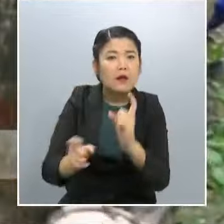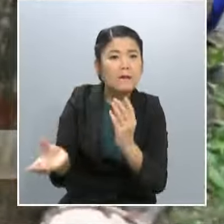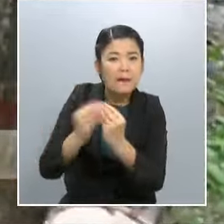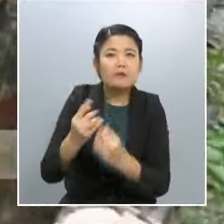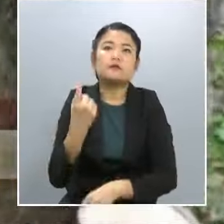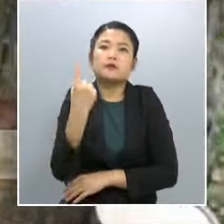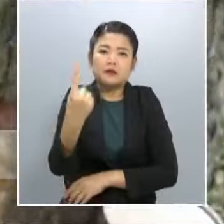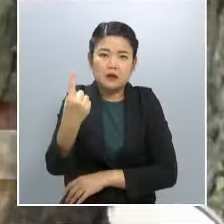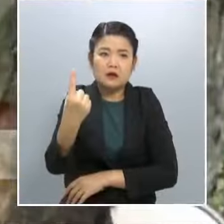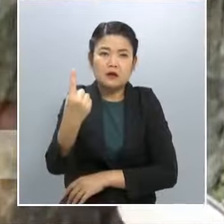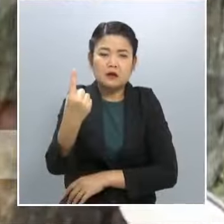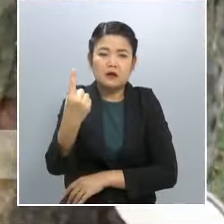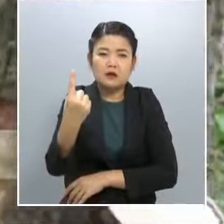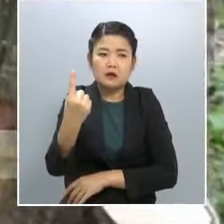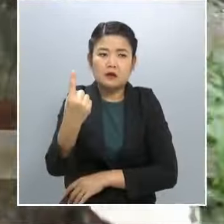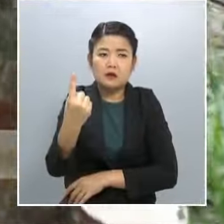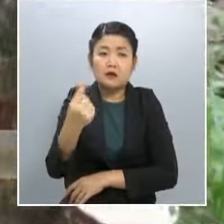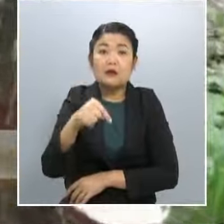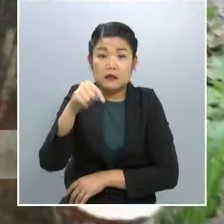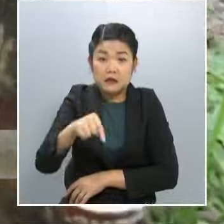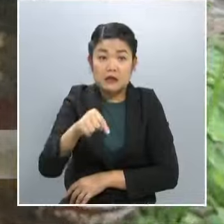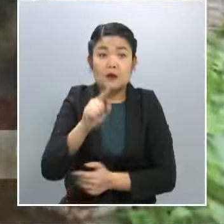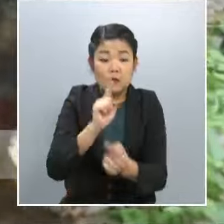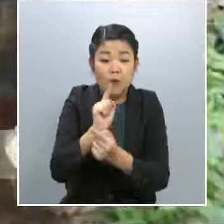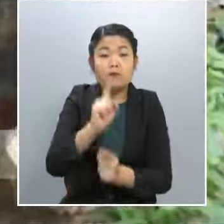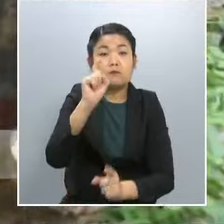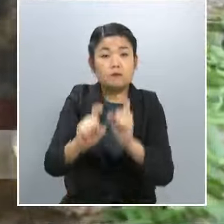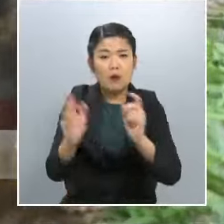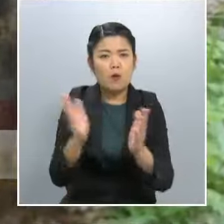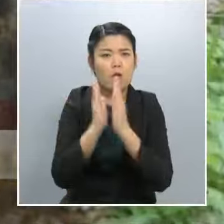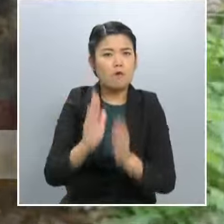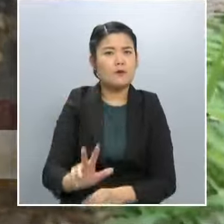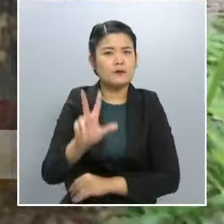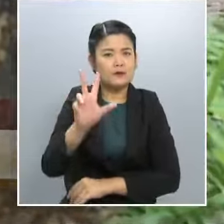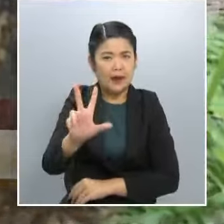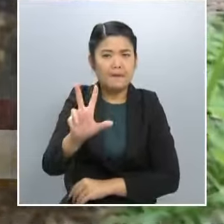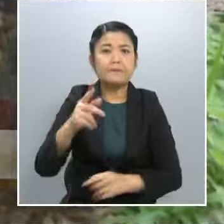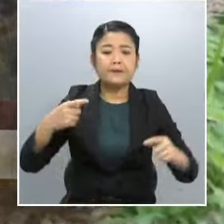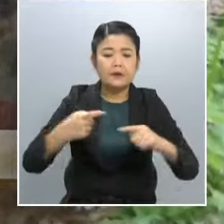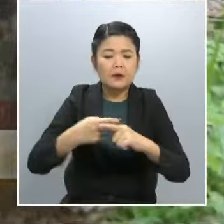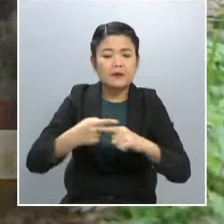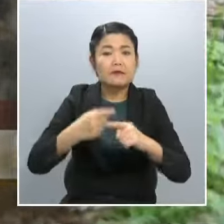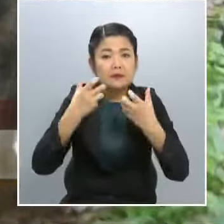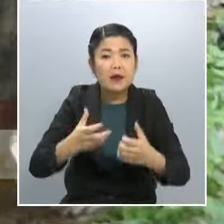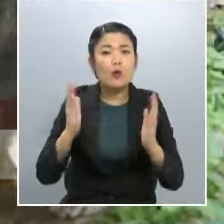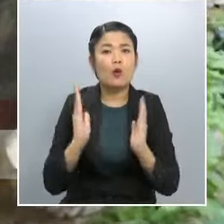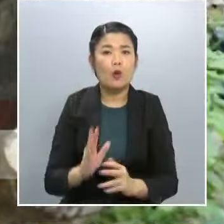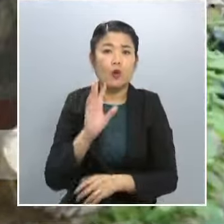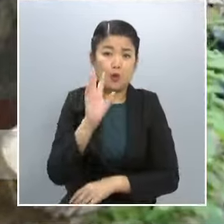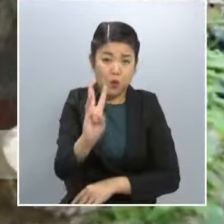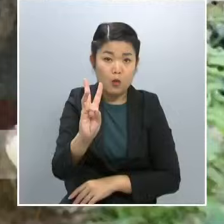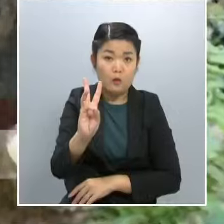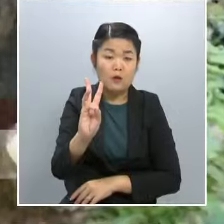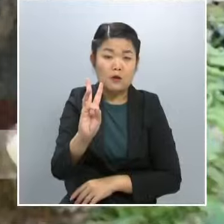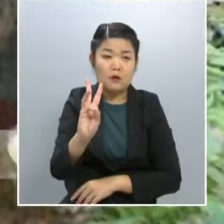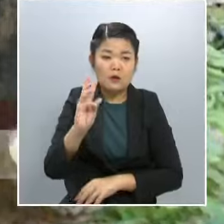หนึ่งนั่นแปลว่าในเหตุการณ์นี้พบเสียชีวิตเนี่ย3คนบาดเจ็บสาหัสอีก6คนคนหนึ่ง